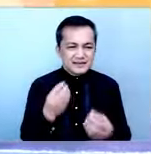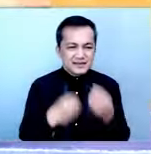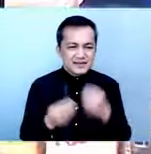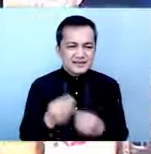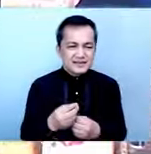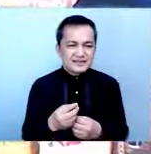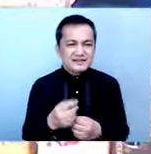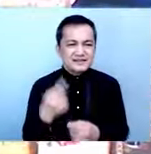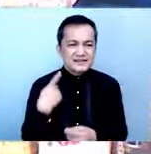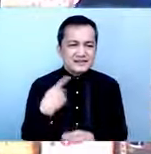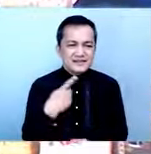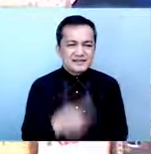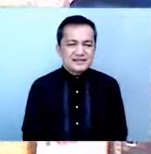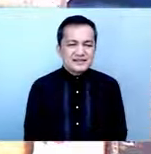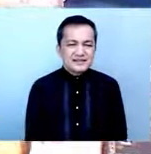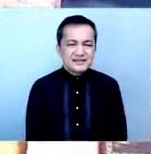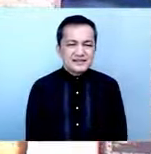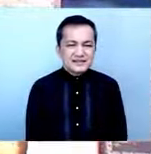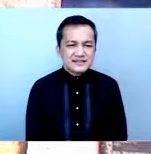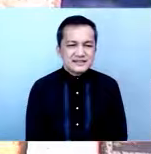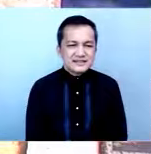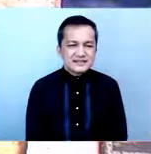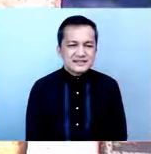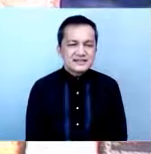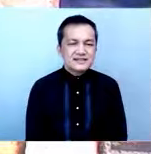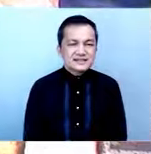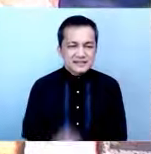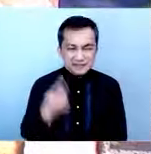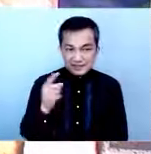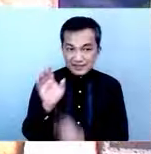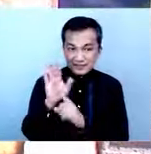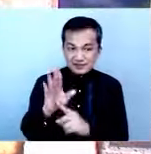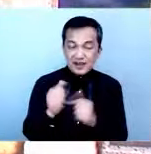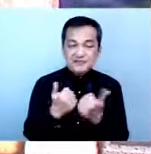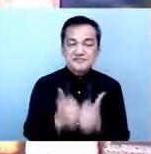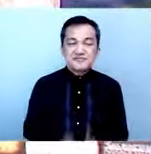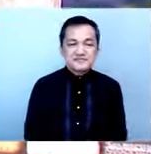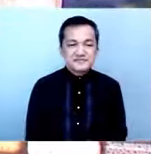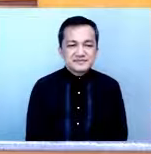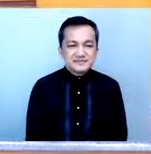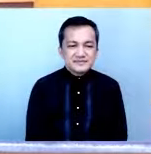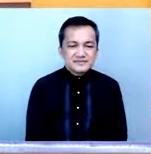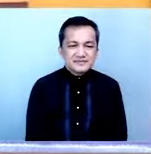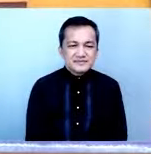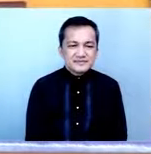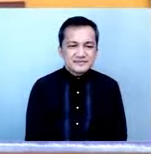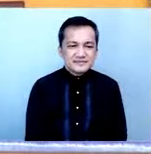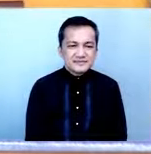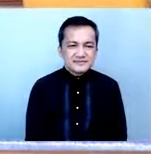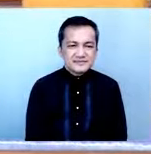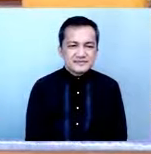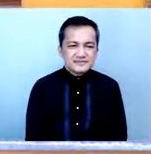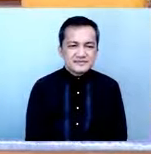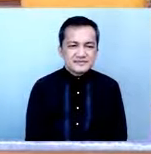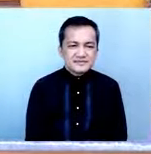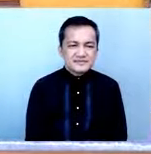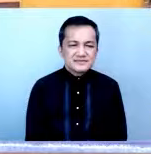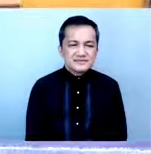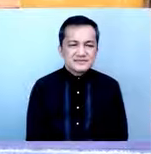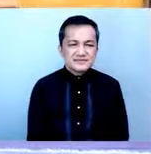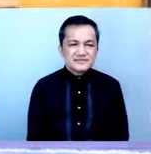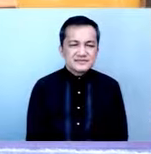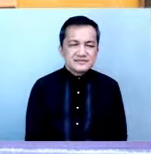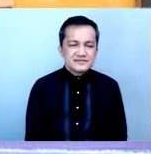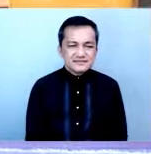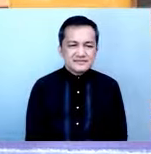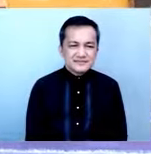na. Hindi, nakaya niya na mag-alo. Parang teeter niya na rin. Ayun, ang ganda. Sa tusok. Ang ganda,